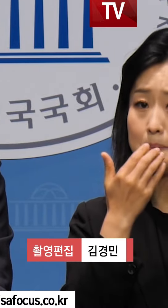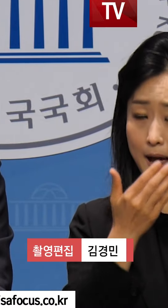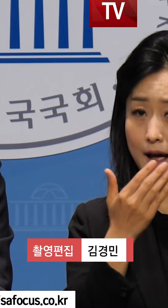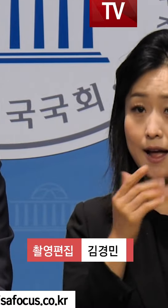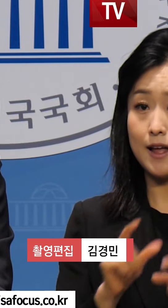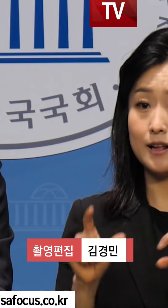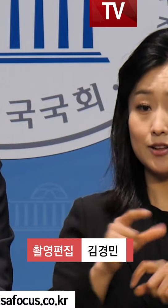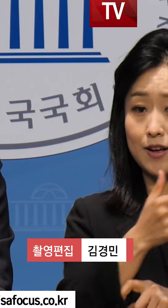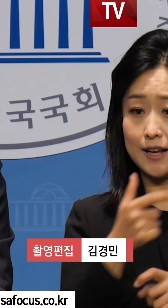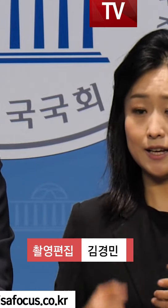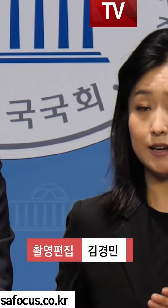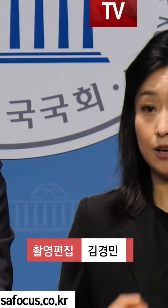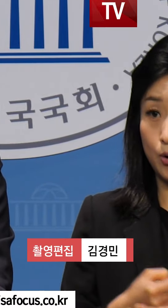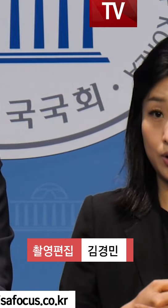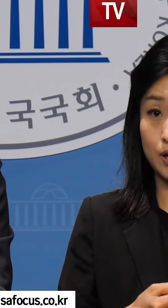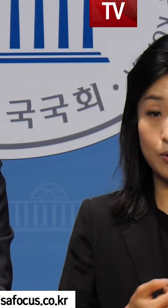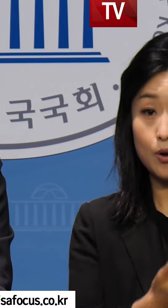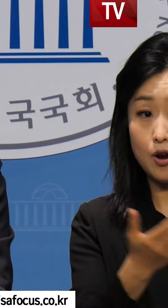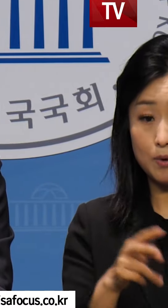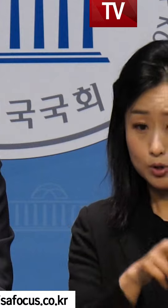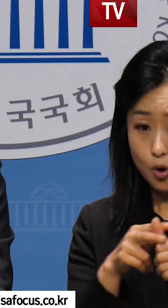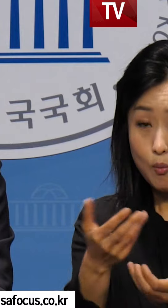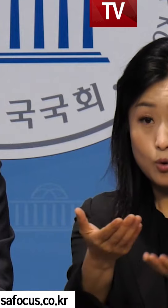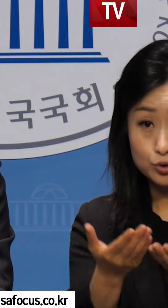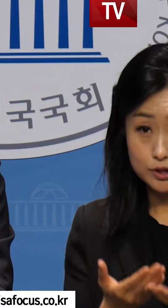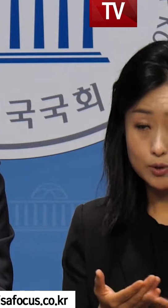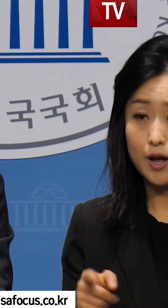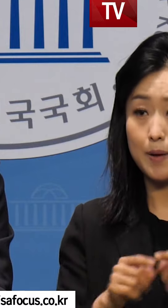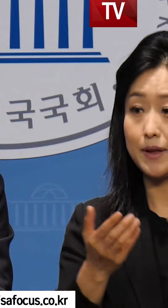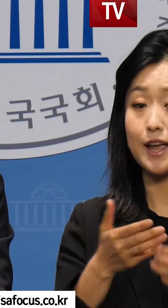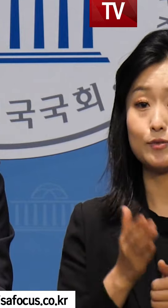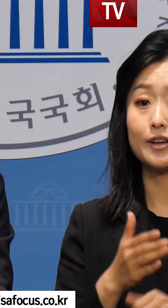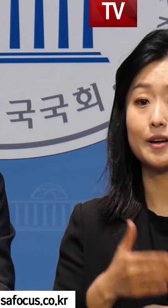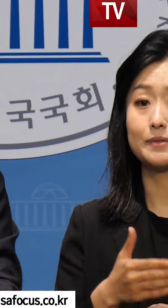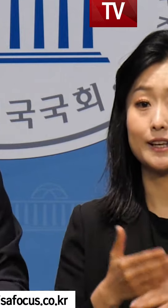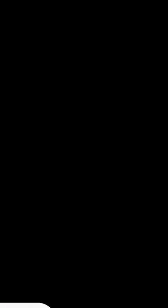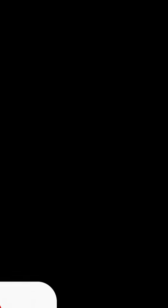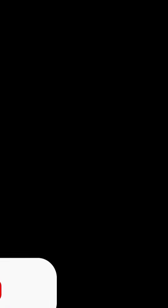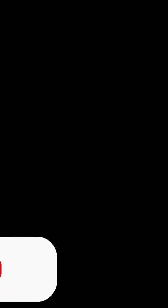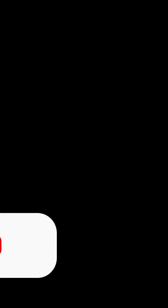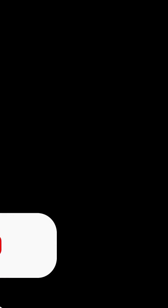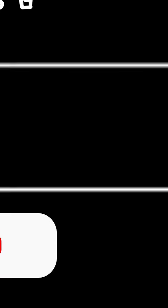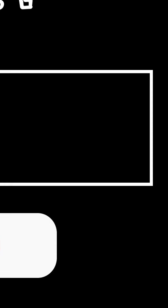더 큰 용기를 내어 제보해 주시고 함께해 주십시오. 감사합니다.